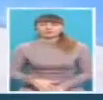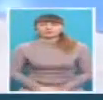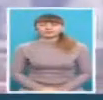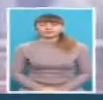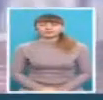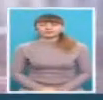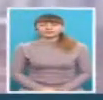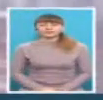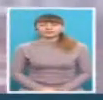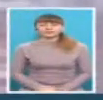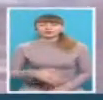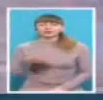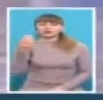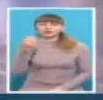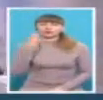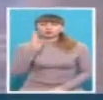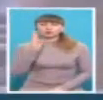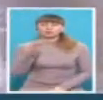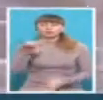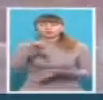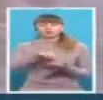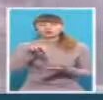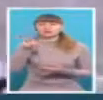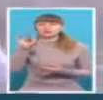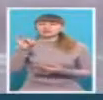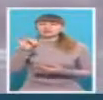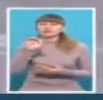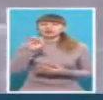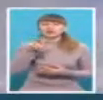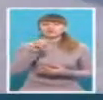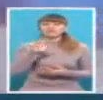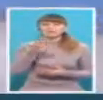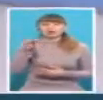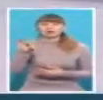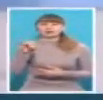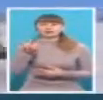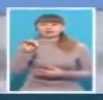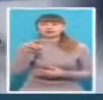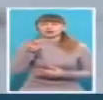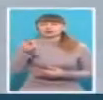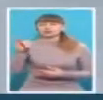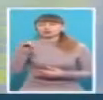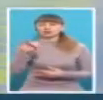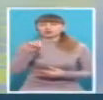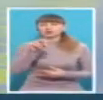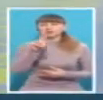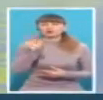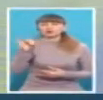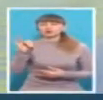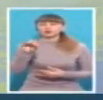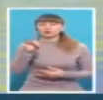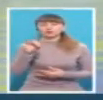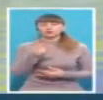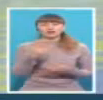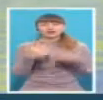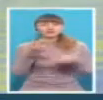Станислав Палкин, Артем Крикунов, Иван Аражников, Демьян Гаврилов, Федор Мезенцев қорғайтын болады. Ал әйелдер арасында өтетін